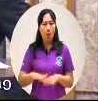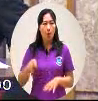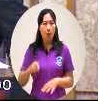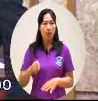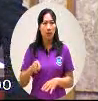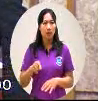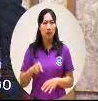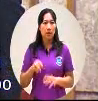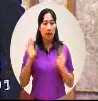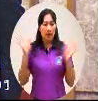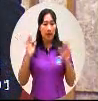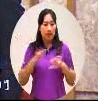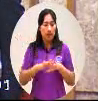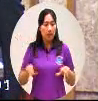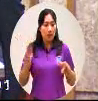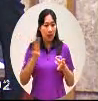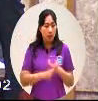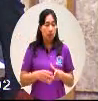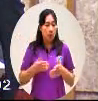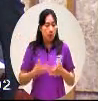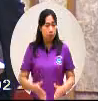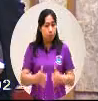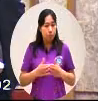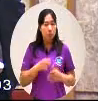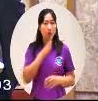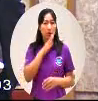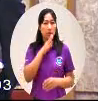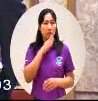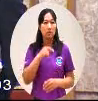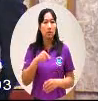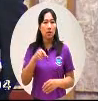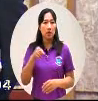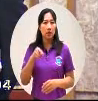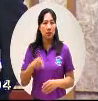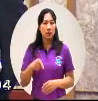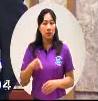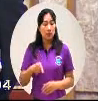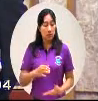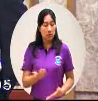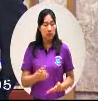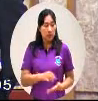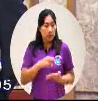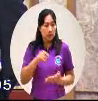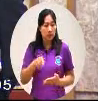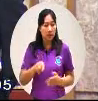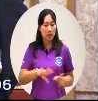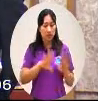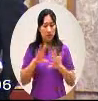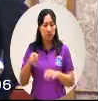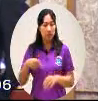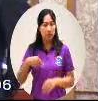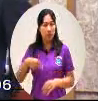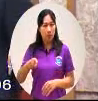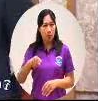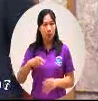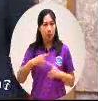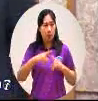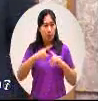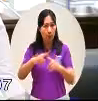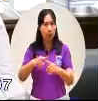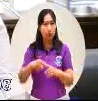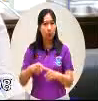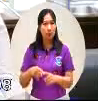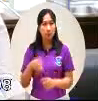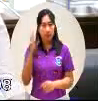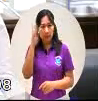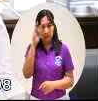常重要。那至于后续那个科议员所提到的这一些，我们再会讲相关的单位再来做一下评估。 那不管